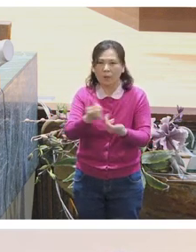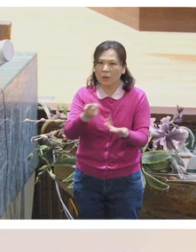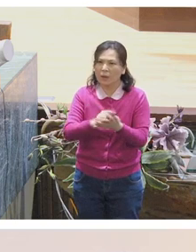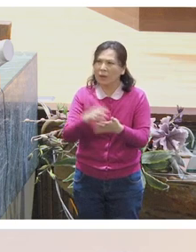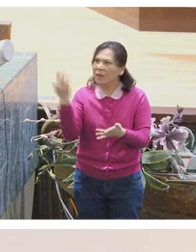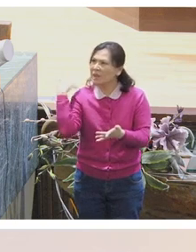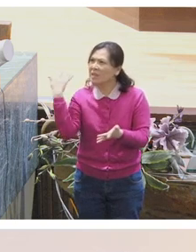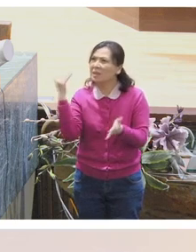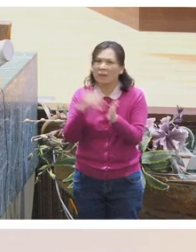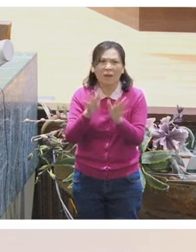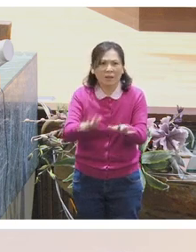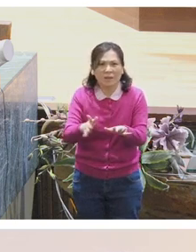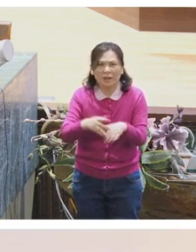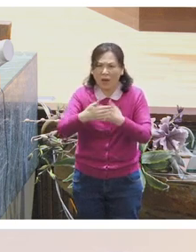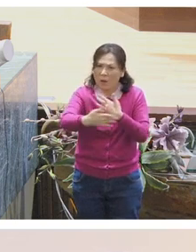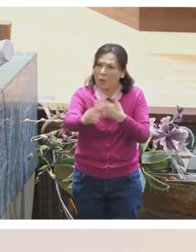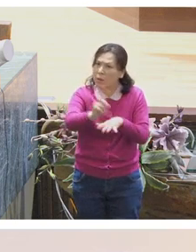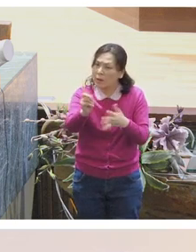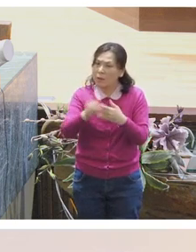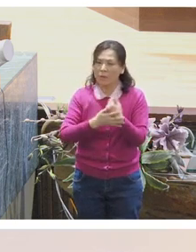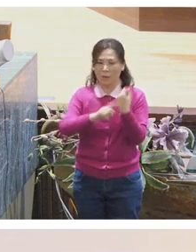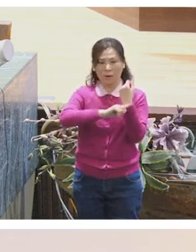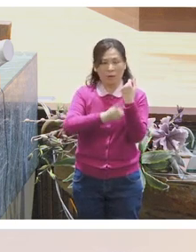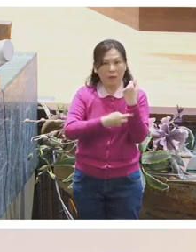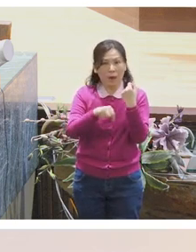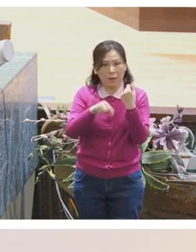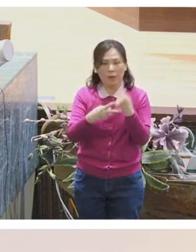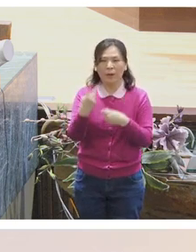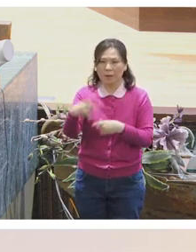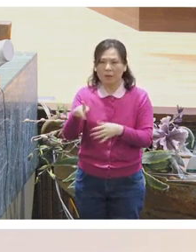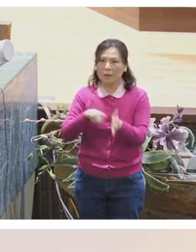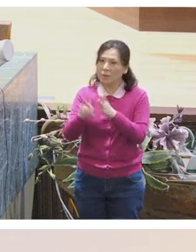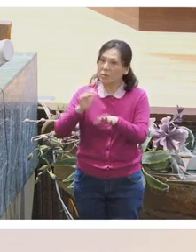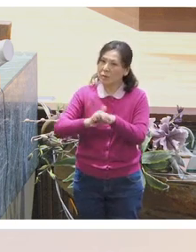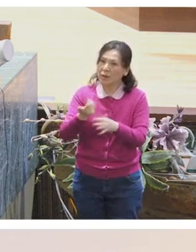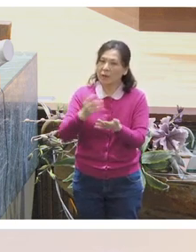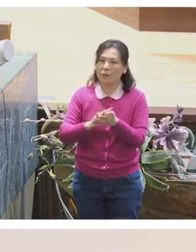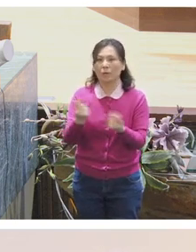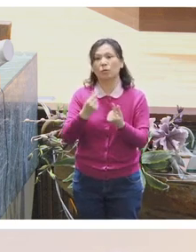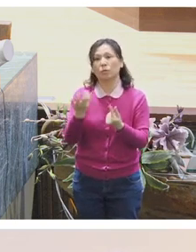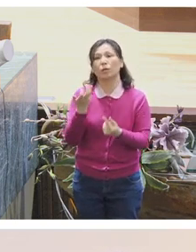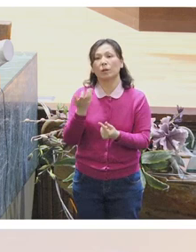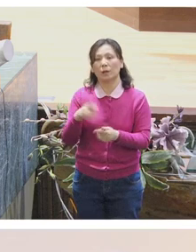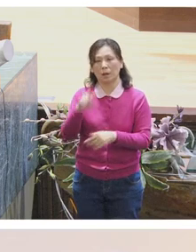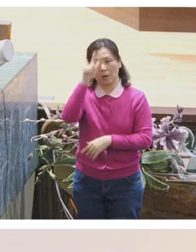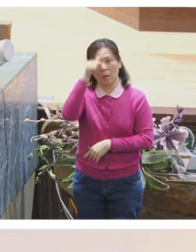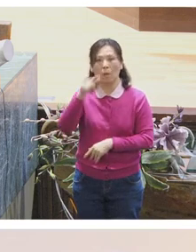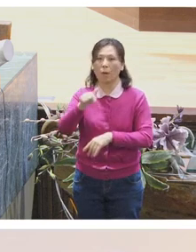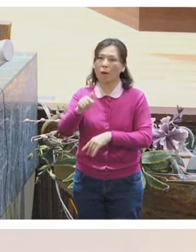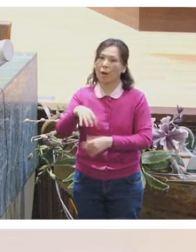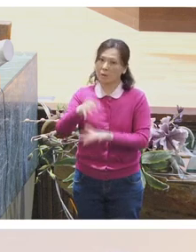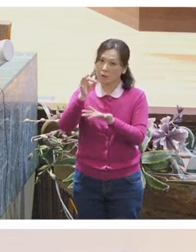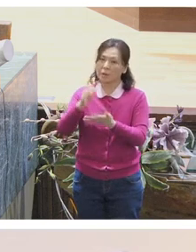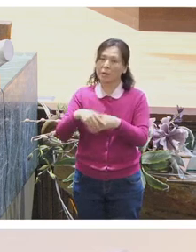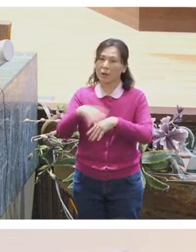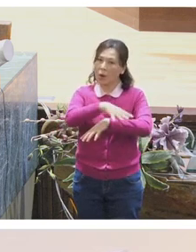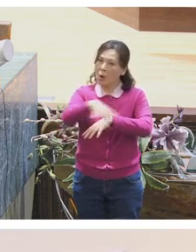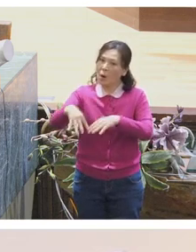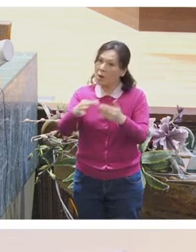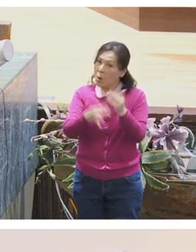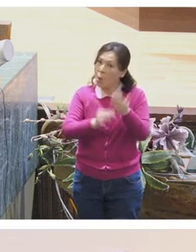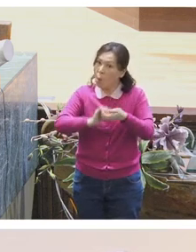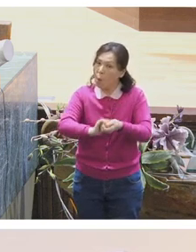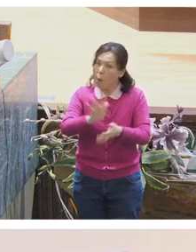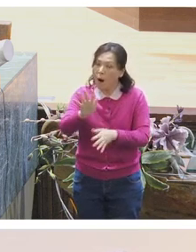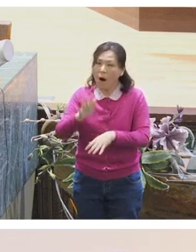可能会除了法律的本身之外，当然涉及很多专业的本身，比如说黄老师提到很多环境方面的规范，对不对？那环